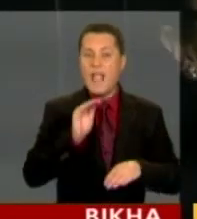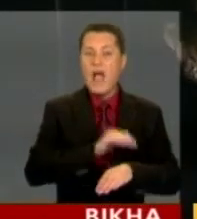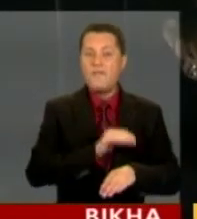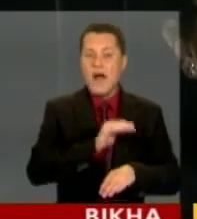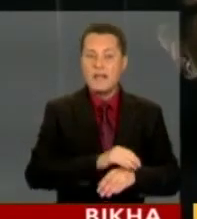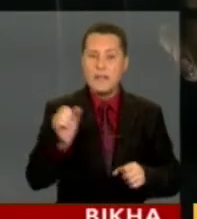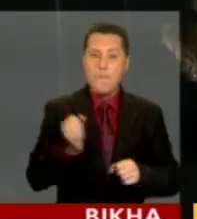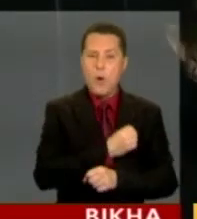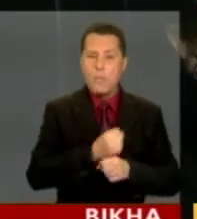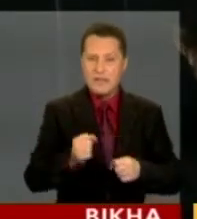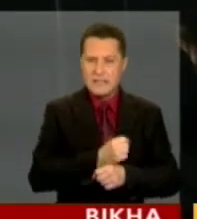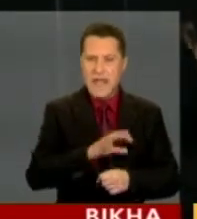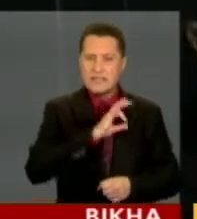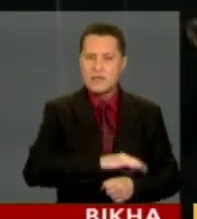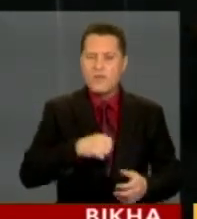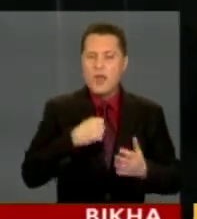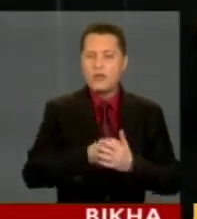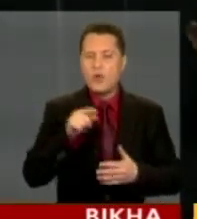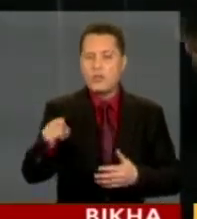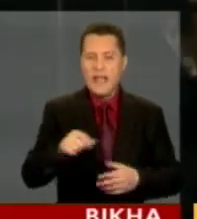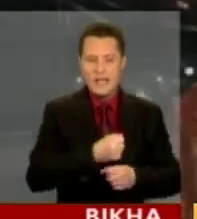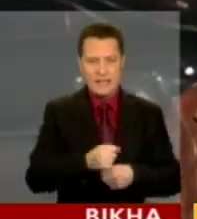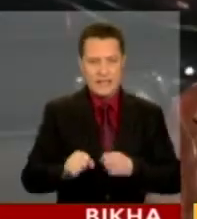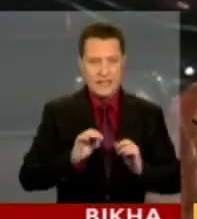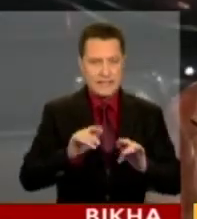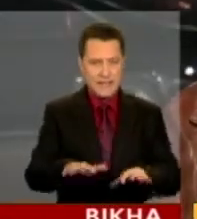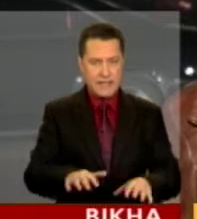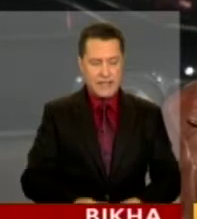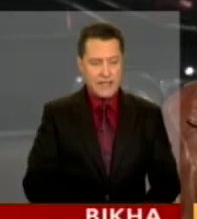факти побиття та застосування до неї насильницьких дій.